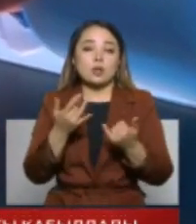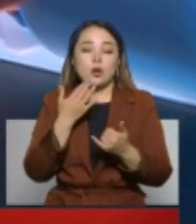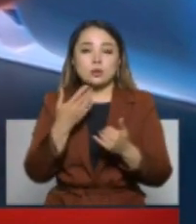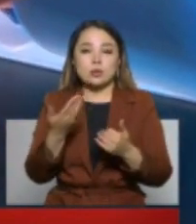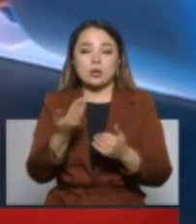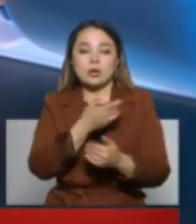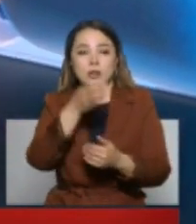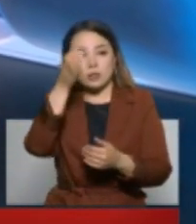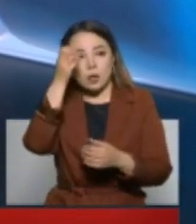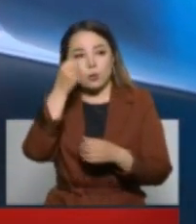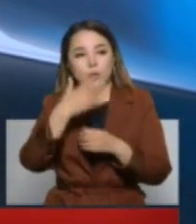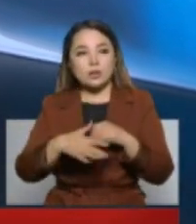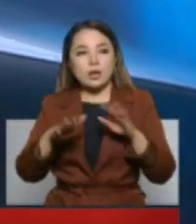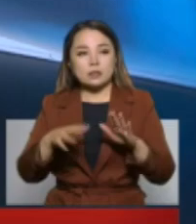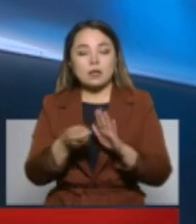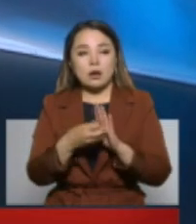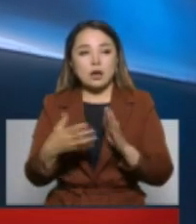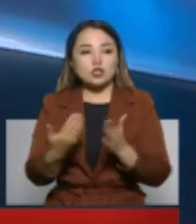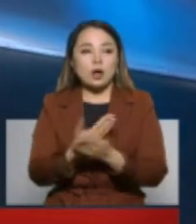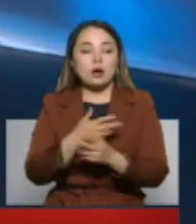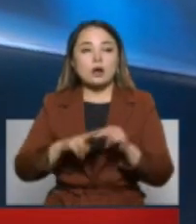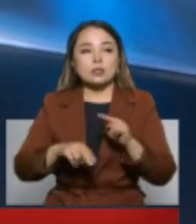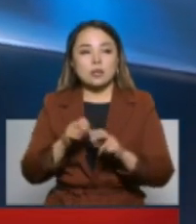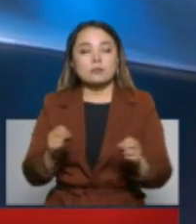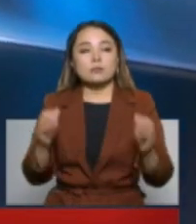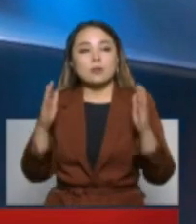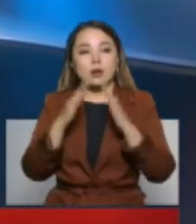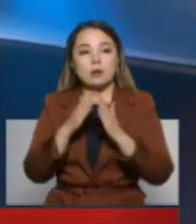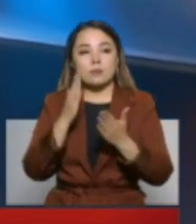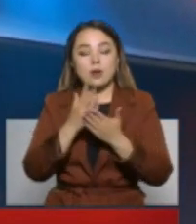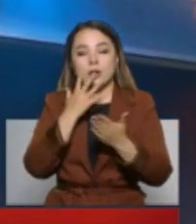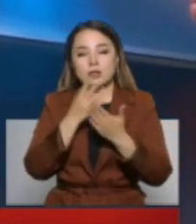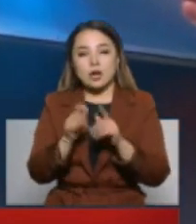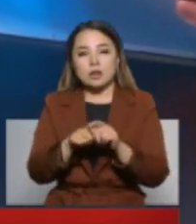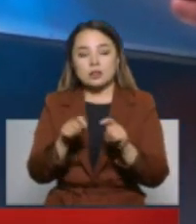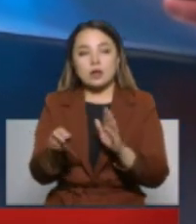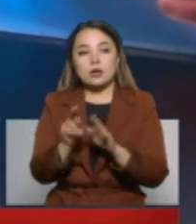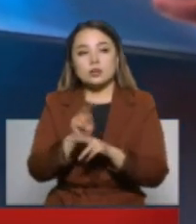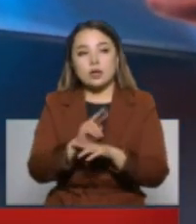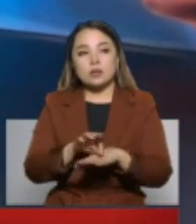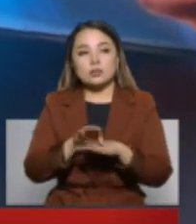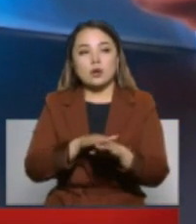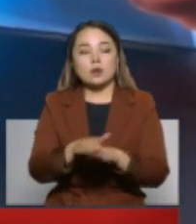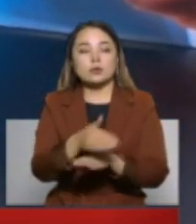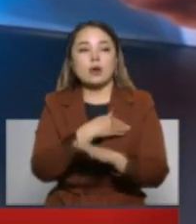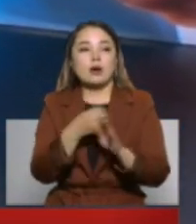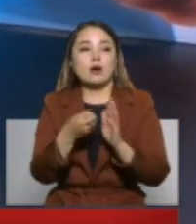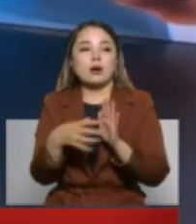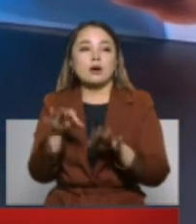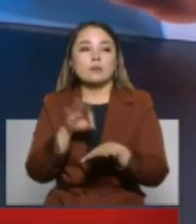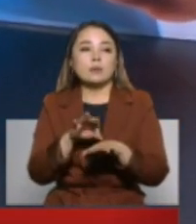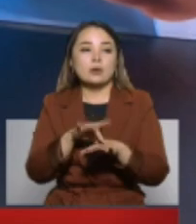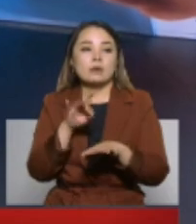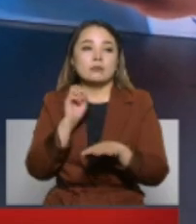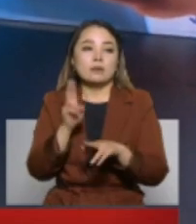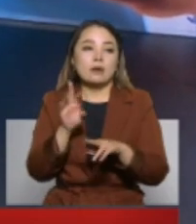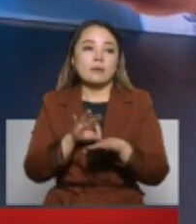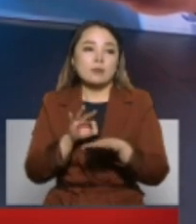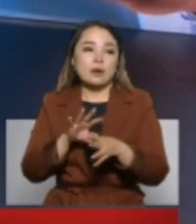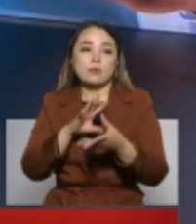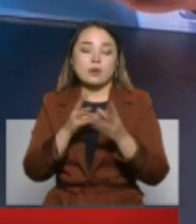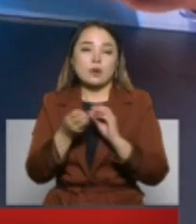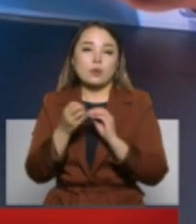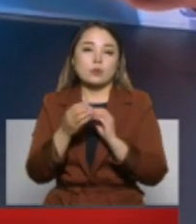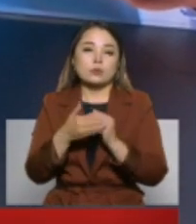ғылыми онкология орталығында жаңа корпус ашылып, қатерлі дертті емдеу ісі жүйелендірілмек. Бұл жерде онкологиялық ауру бойынша